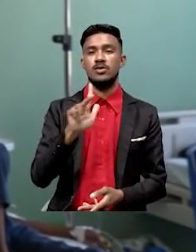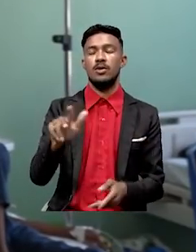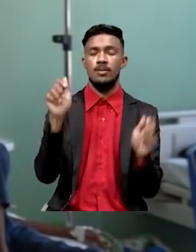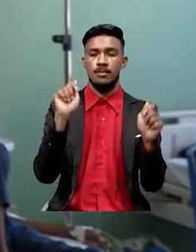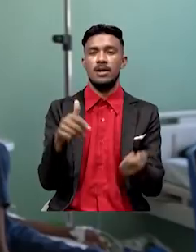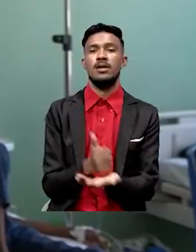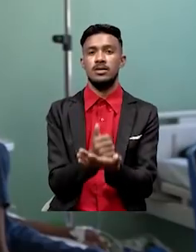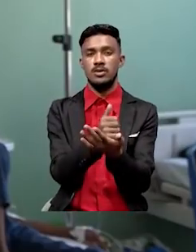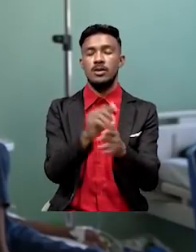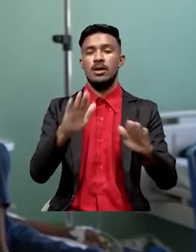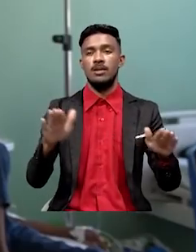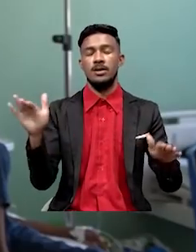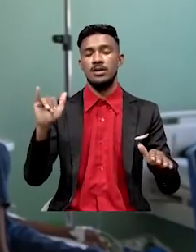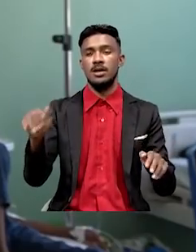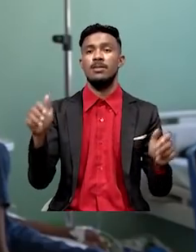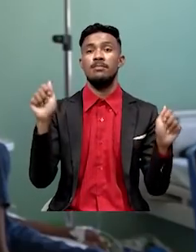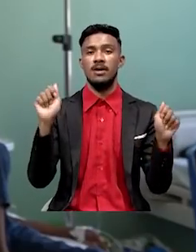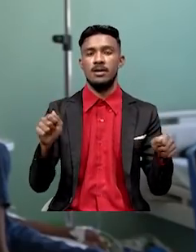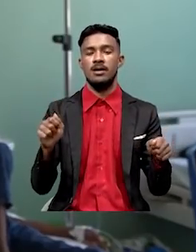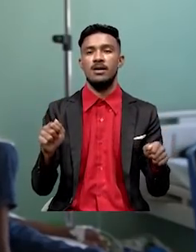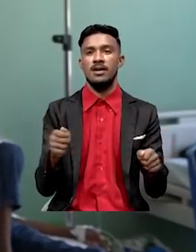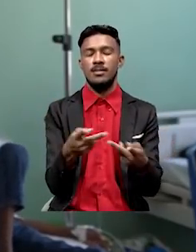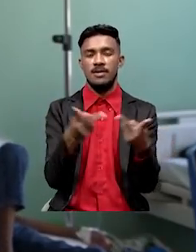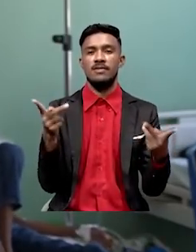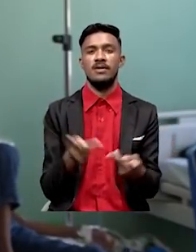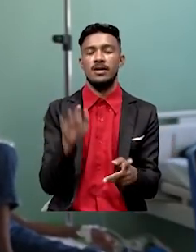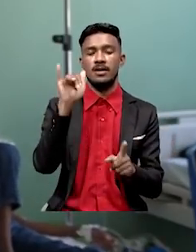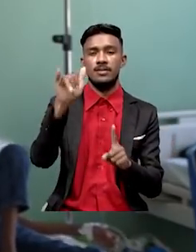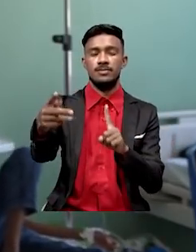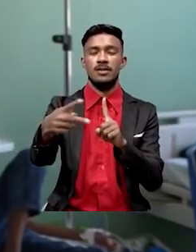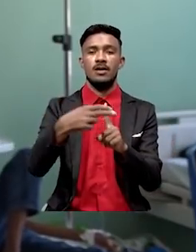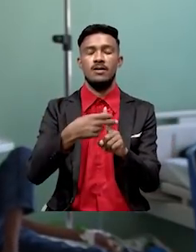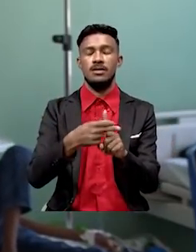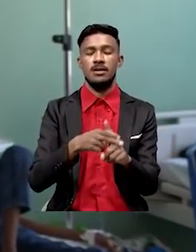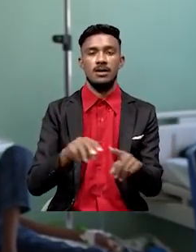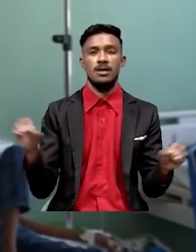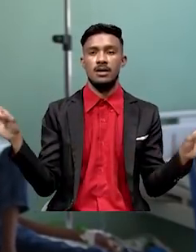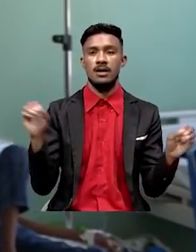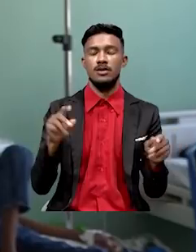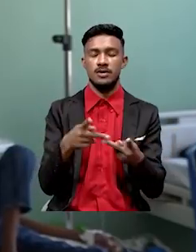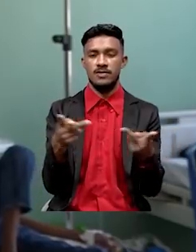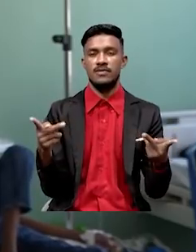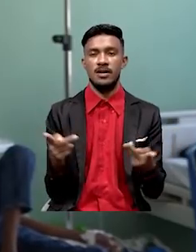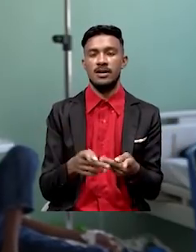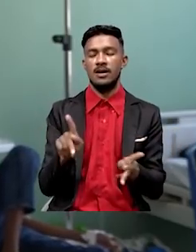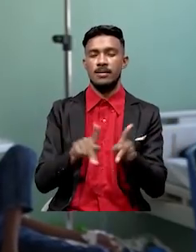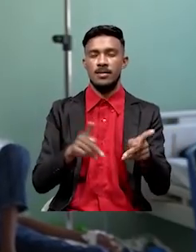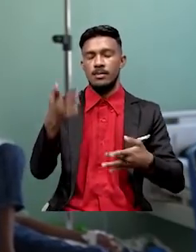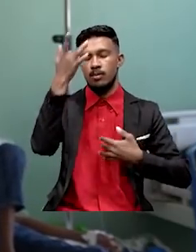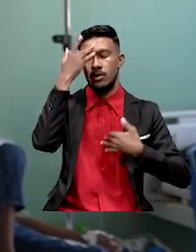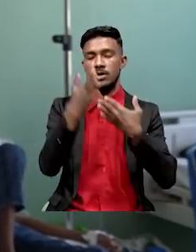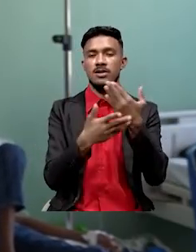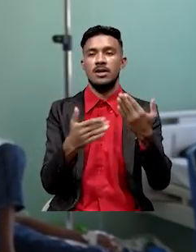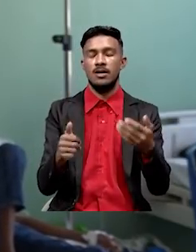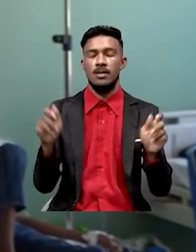fatin karantina los baisa nia, lozika ne ami ema baisa tiana ba hele fali karantina ne lozika ga, ema maine sal ba mures